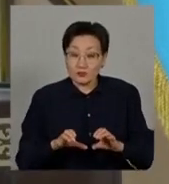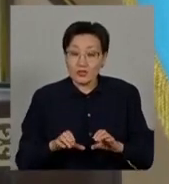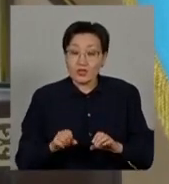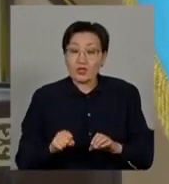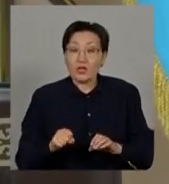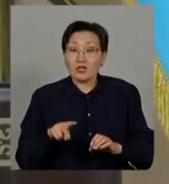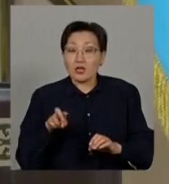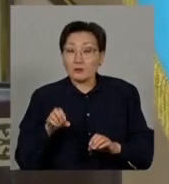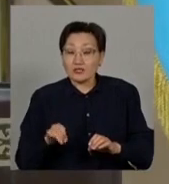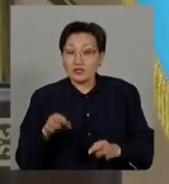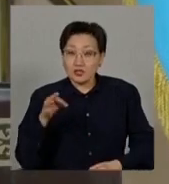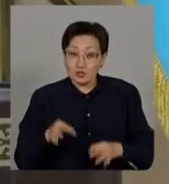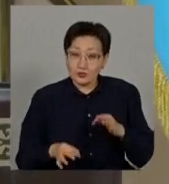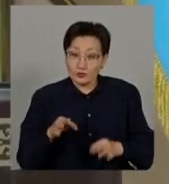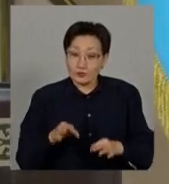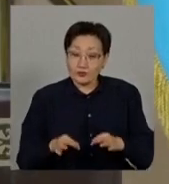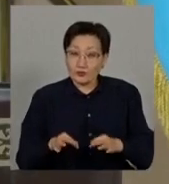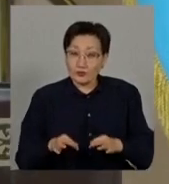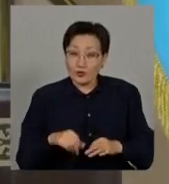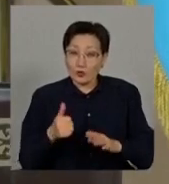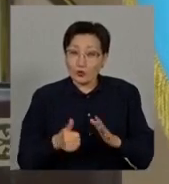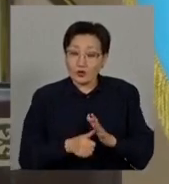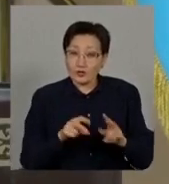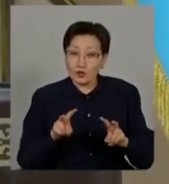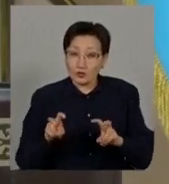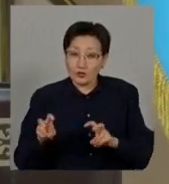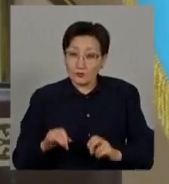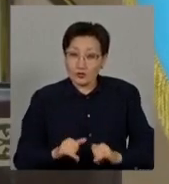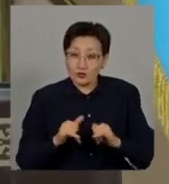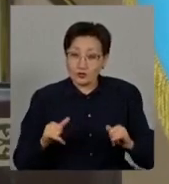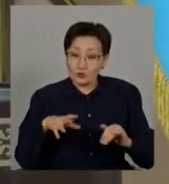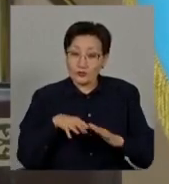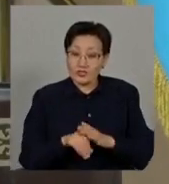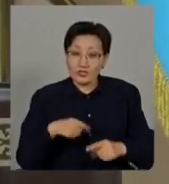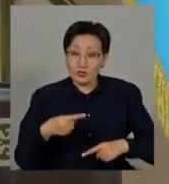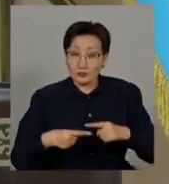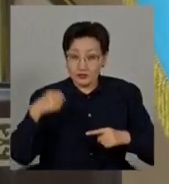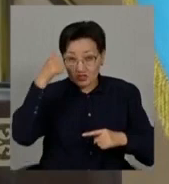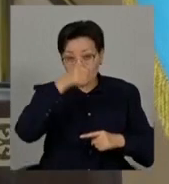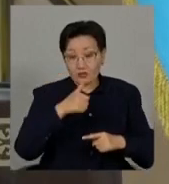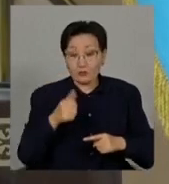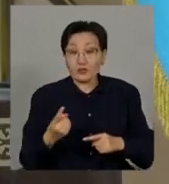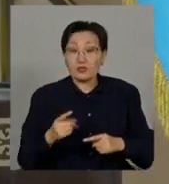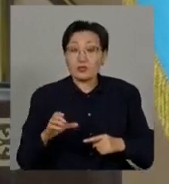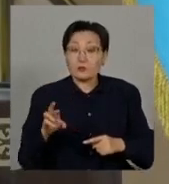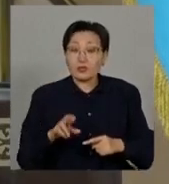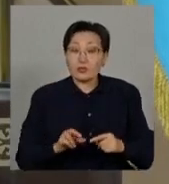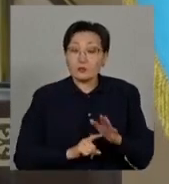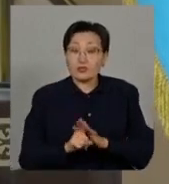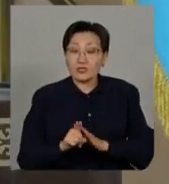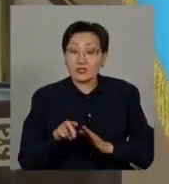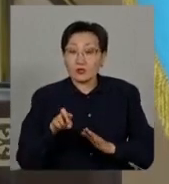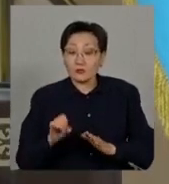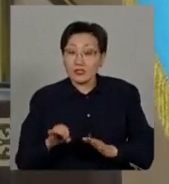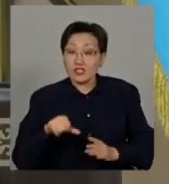алқабилер сотының соттылығы тағы 16 құрамға көбейтілді. Осылайша келесі жылдың 1 қаңтарынан бастап